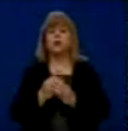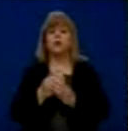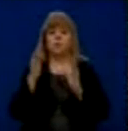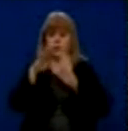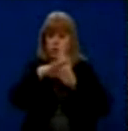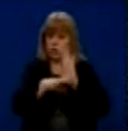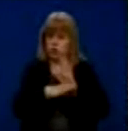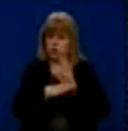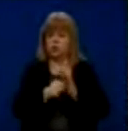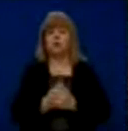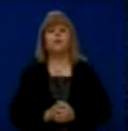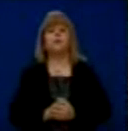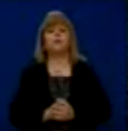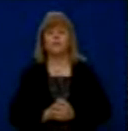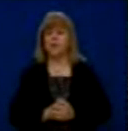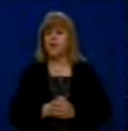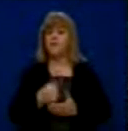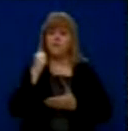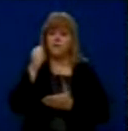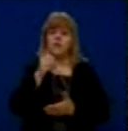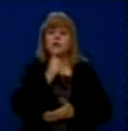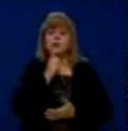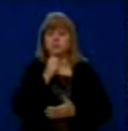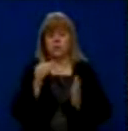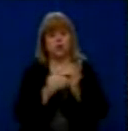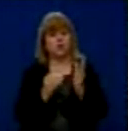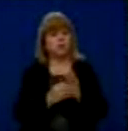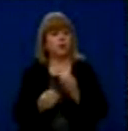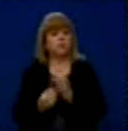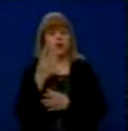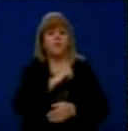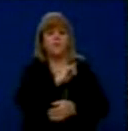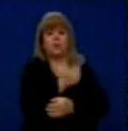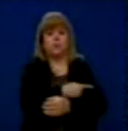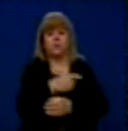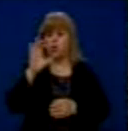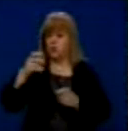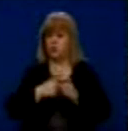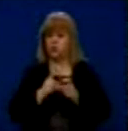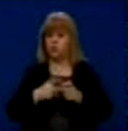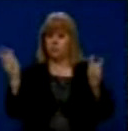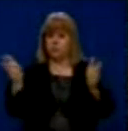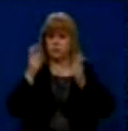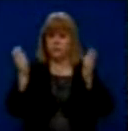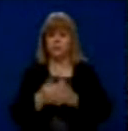favorshme ligjore dhe financiare e nevojshme për zhvillimin dhe forcimin e shoqërisë civile në Kosovë.